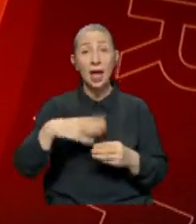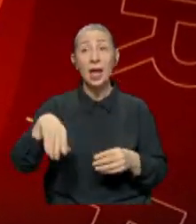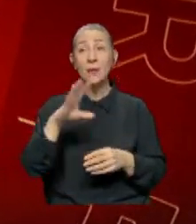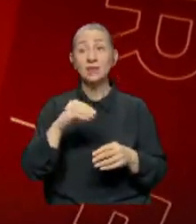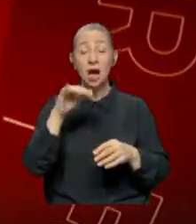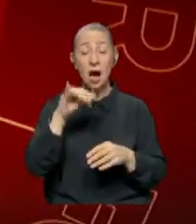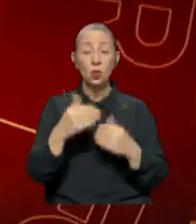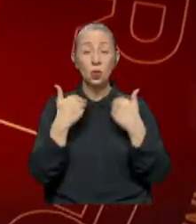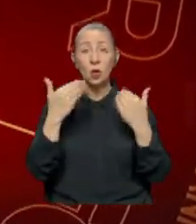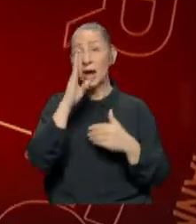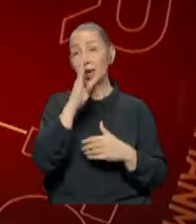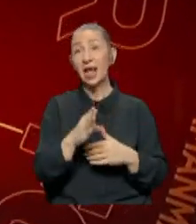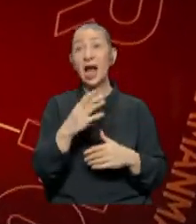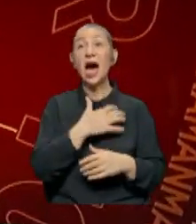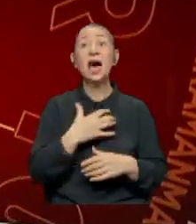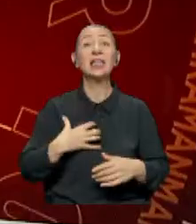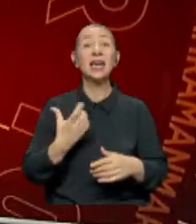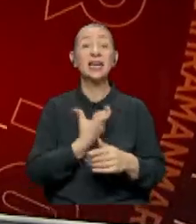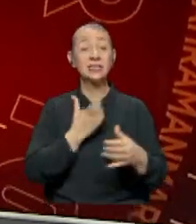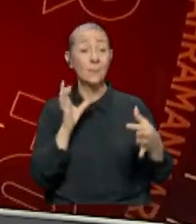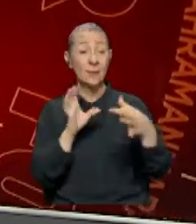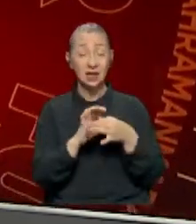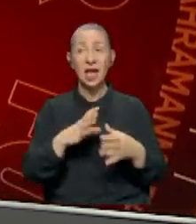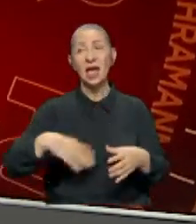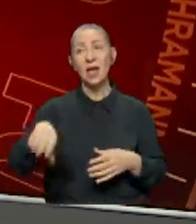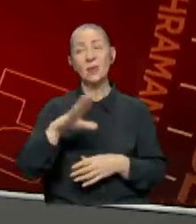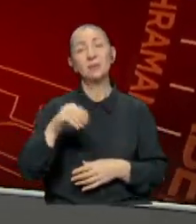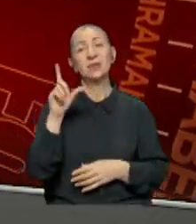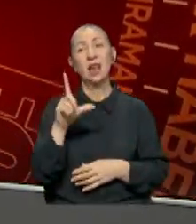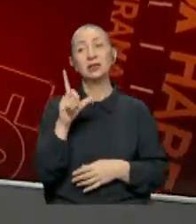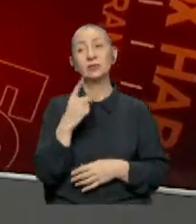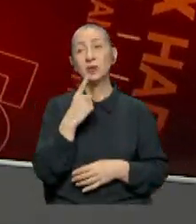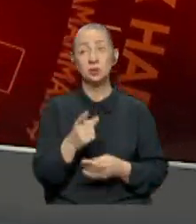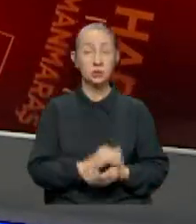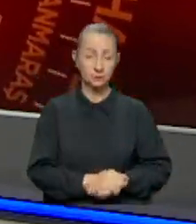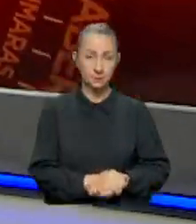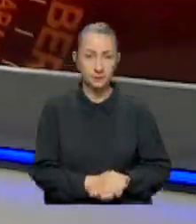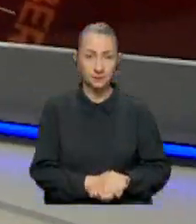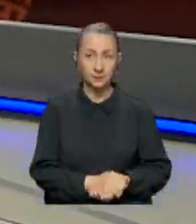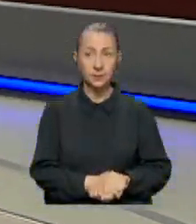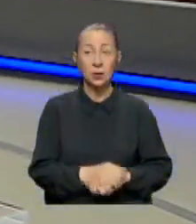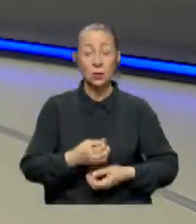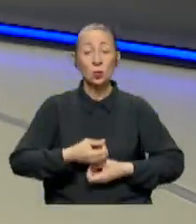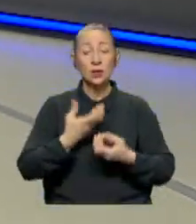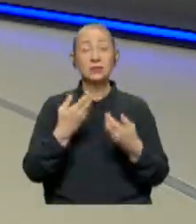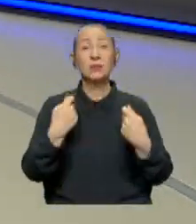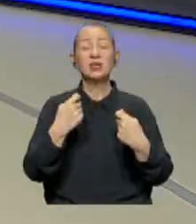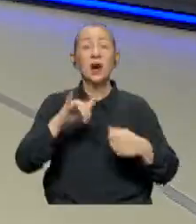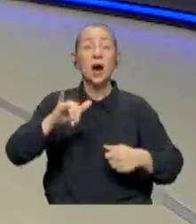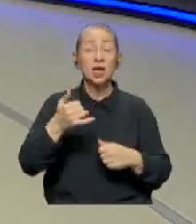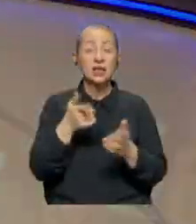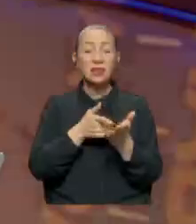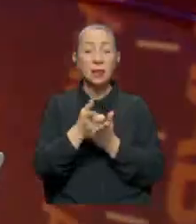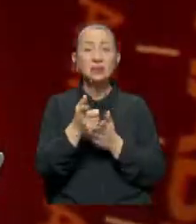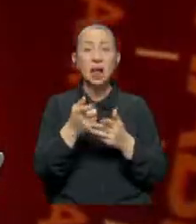hepimize hak, hukuk, adalet, anayasaya bağlılık hepimize lazım demiş. Üretici maliyetleri artıyor.